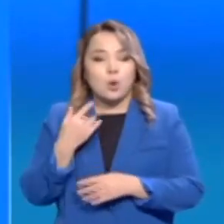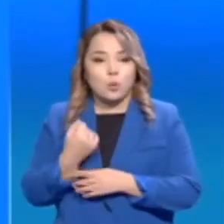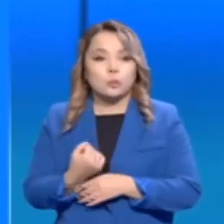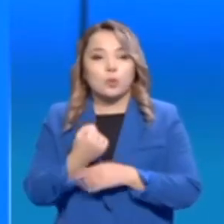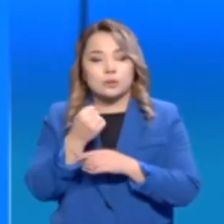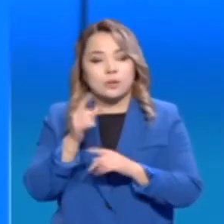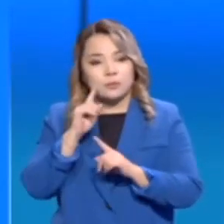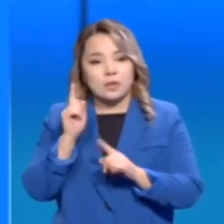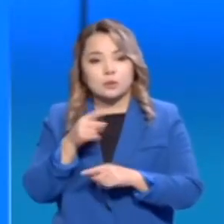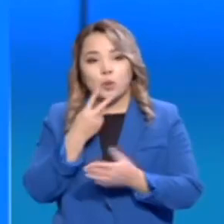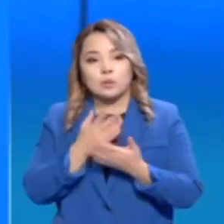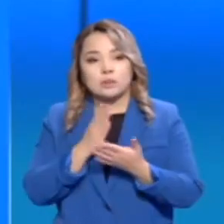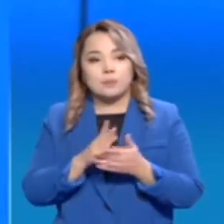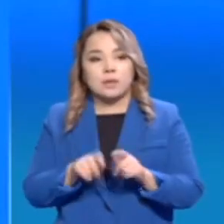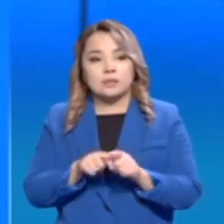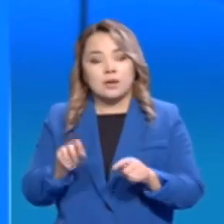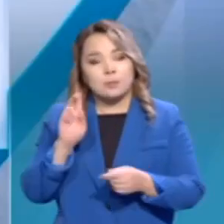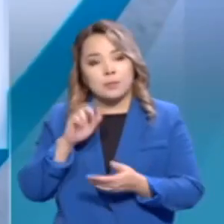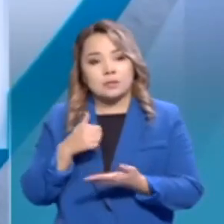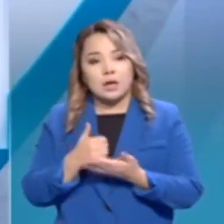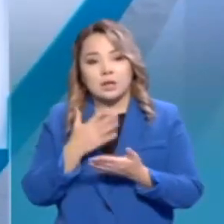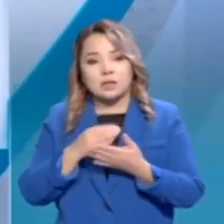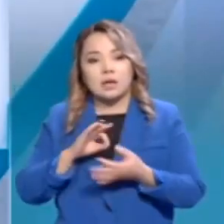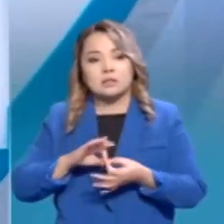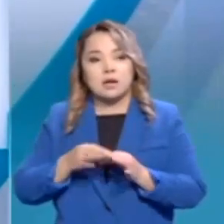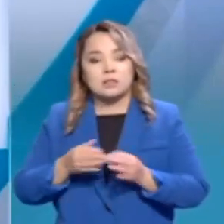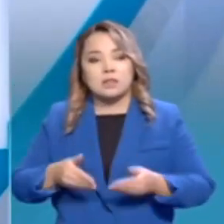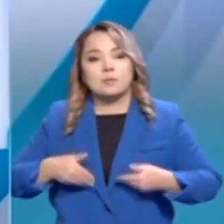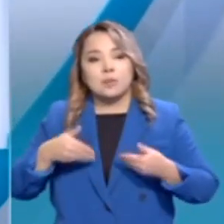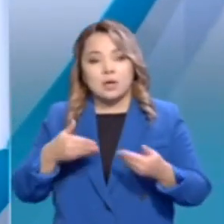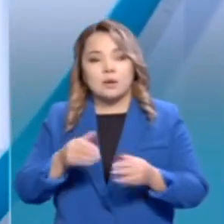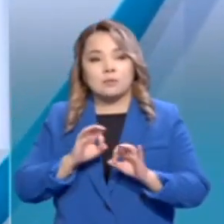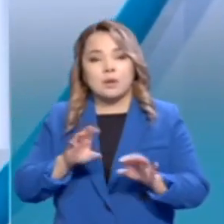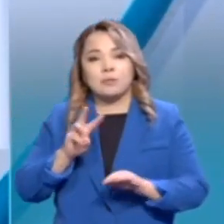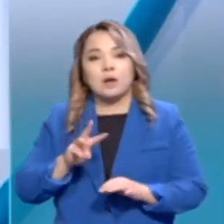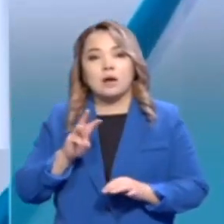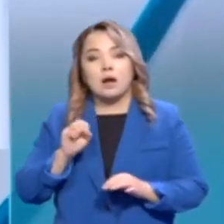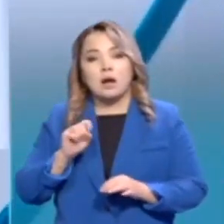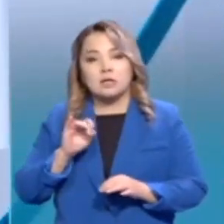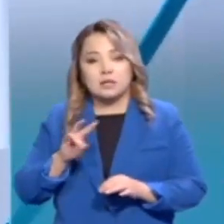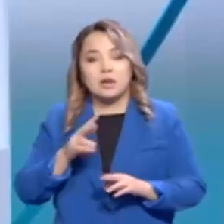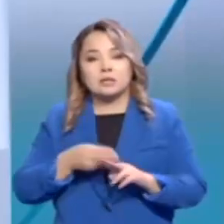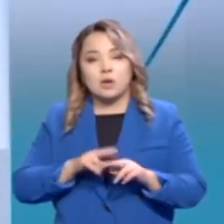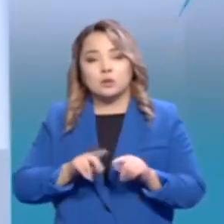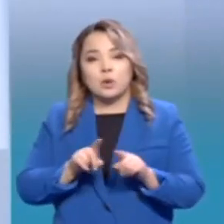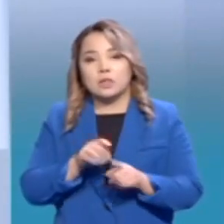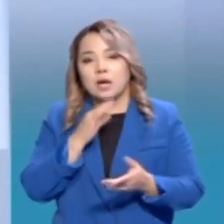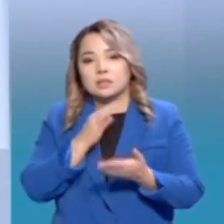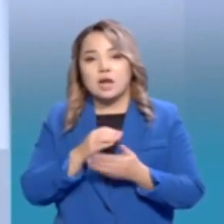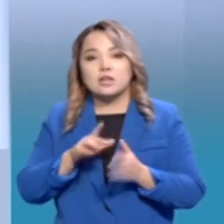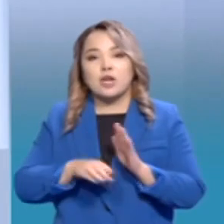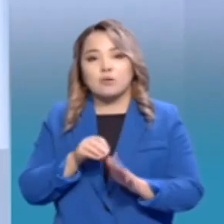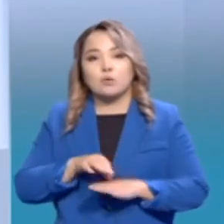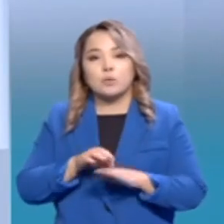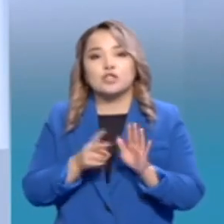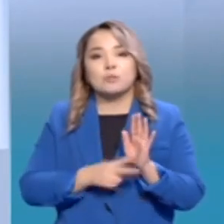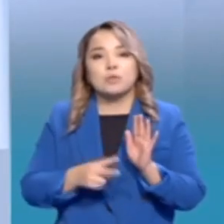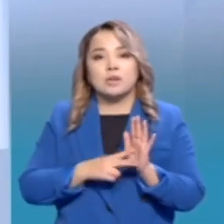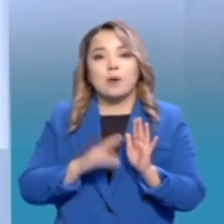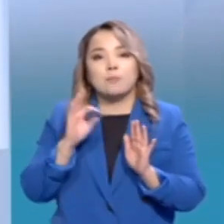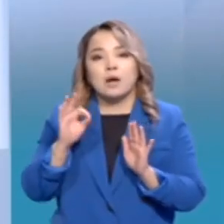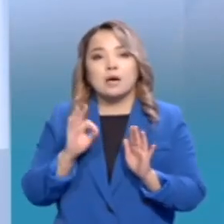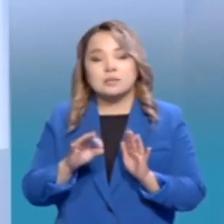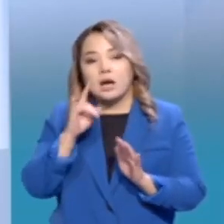қолдайтынын жарқын көрінісі. Мемлекеттік кеңесші Ерлан Қарин осындай пікір білдірді. Ол маусымда өткен референдумда 77%-дан